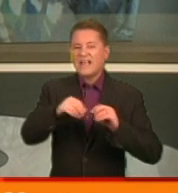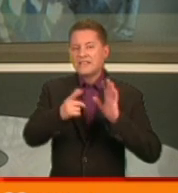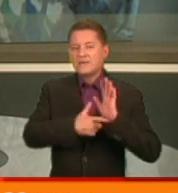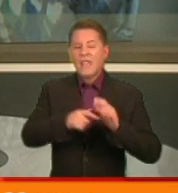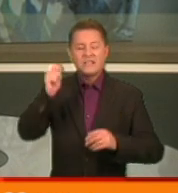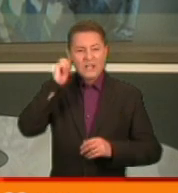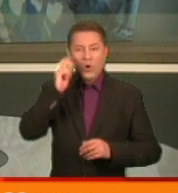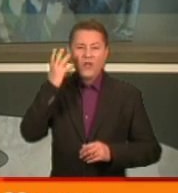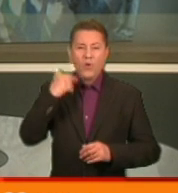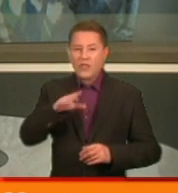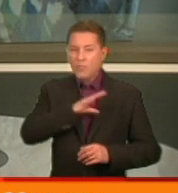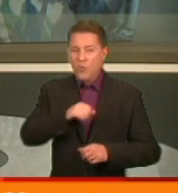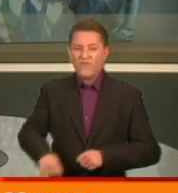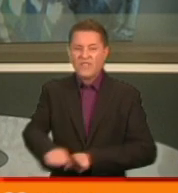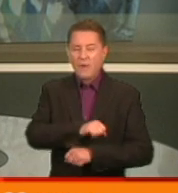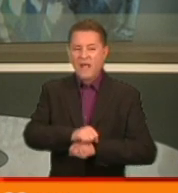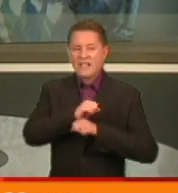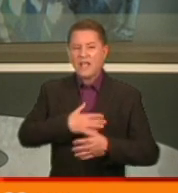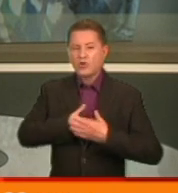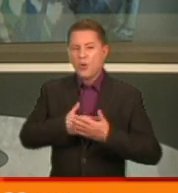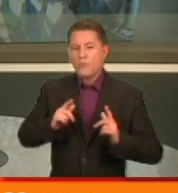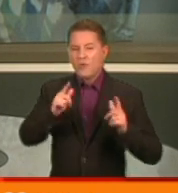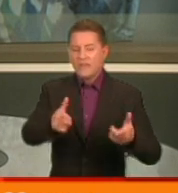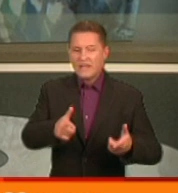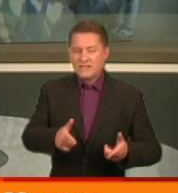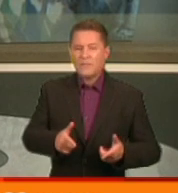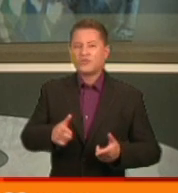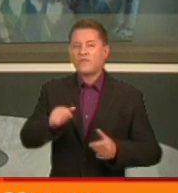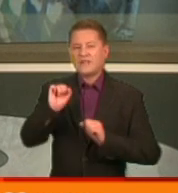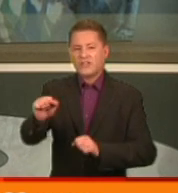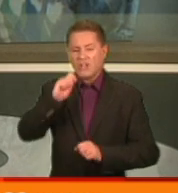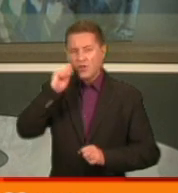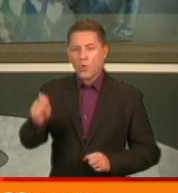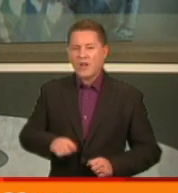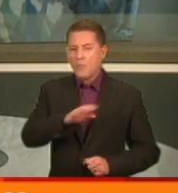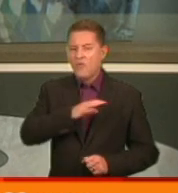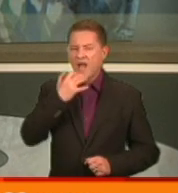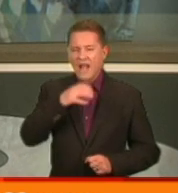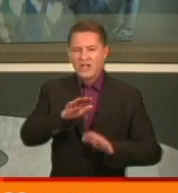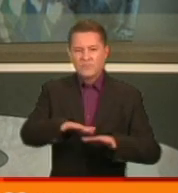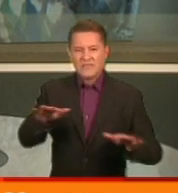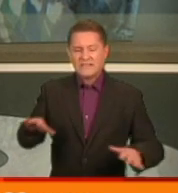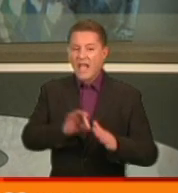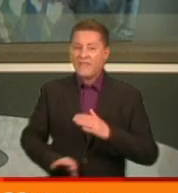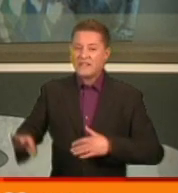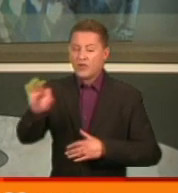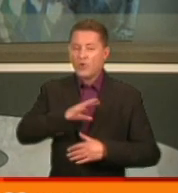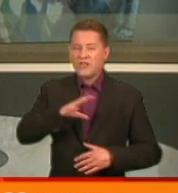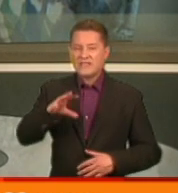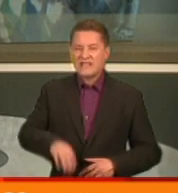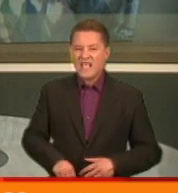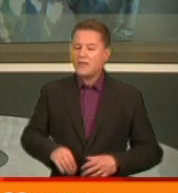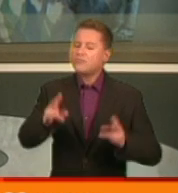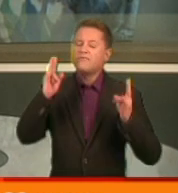він, пройшовши Майдан, добровільцем пішов захищати Україну. Пройшов перші гарячі місця на Сході. Але загинув